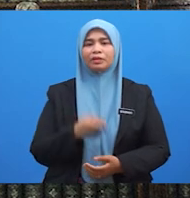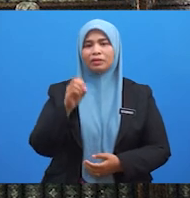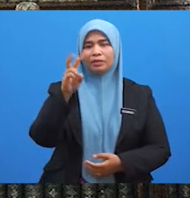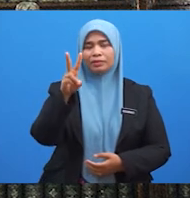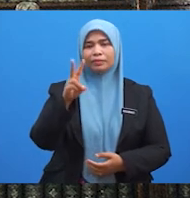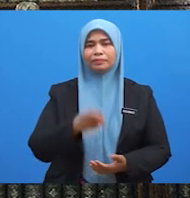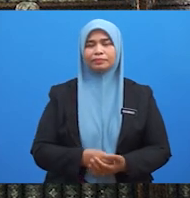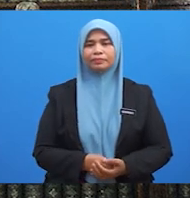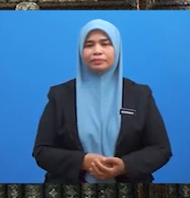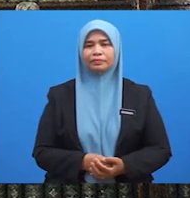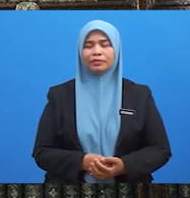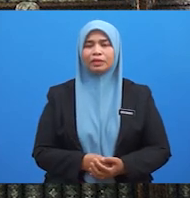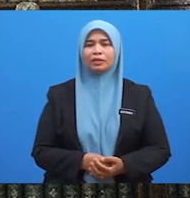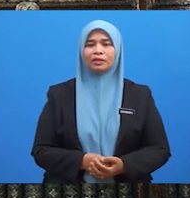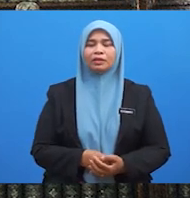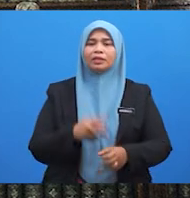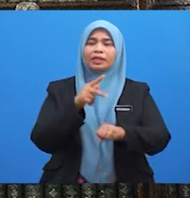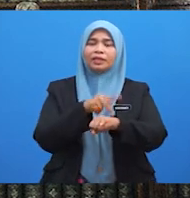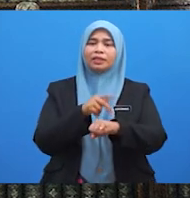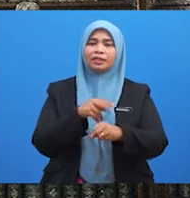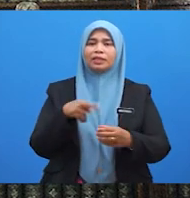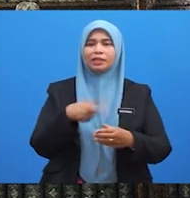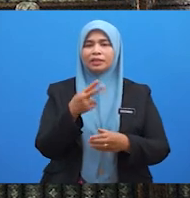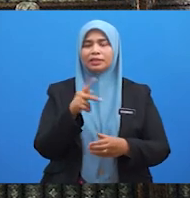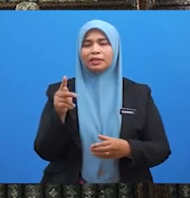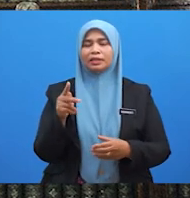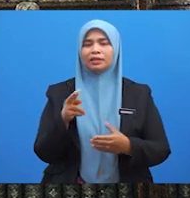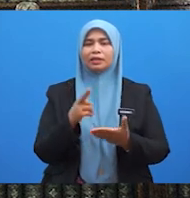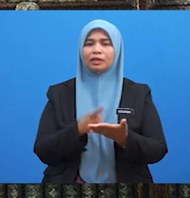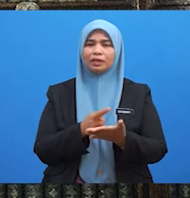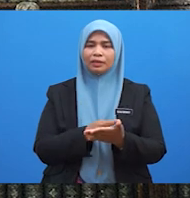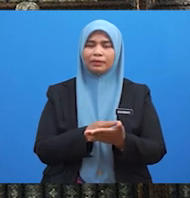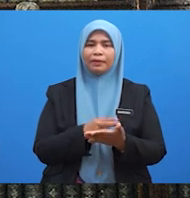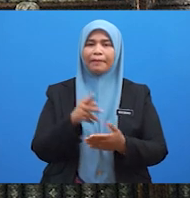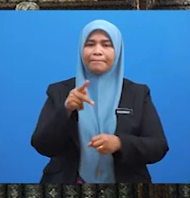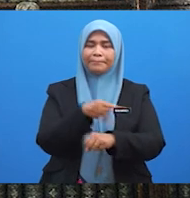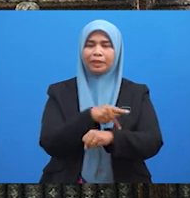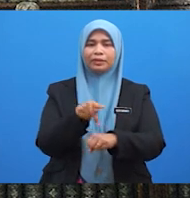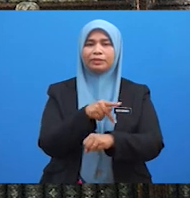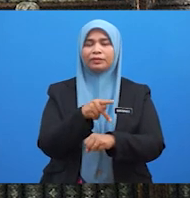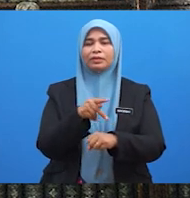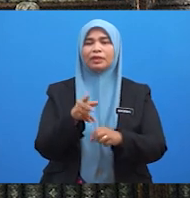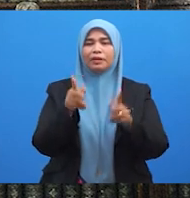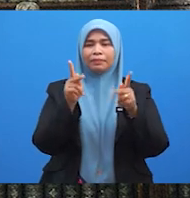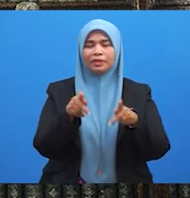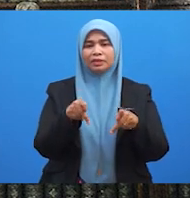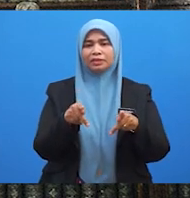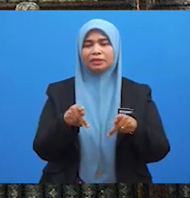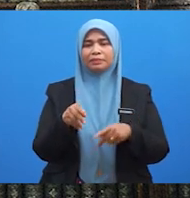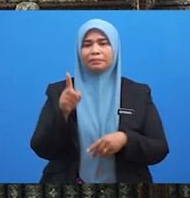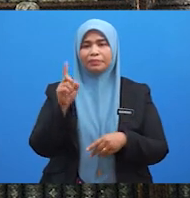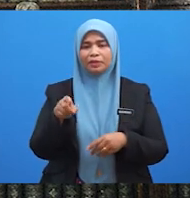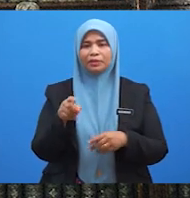Kedua, ketika menghasilkan rangkap pantun, pelajar-pelajar